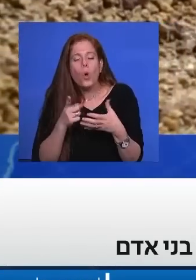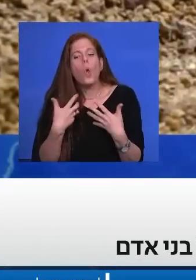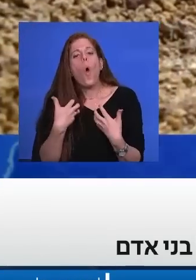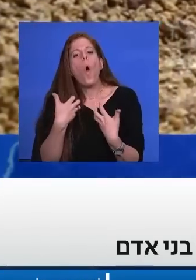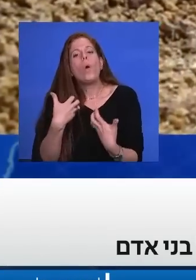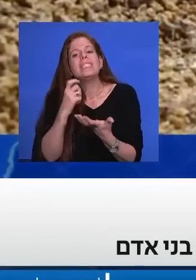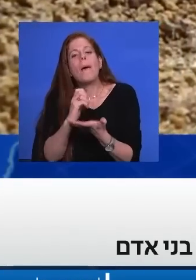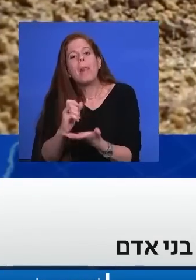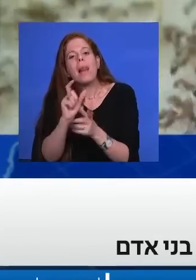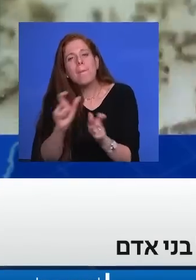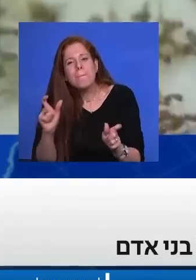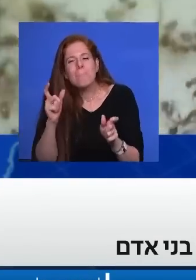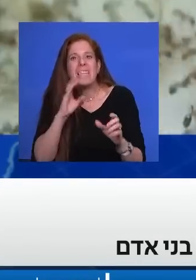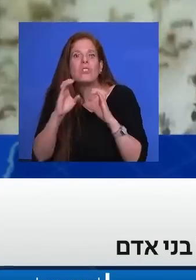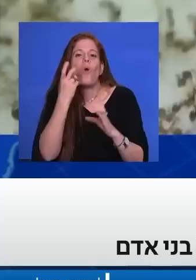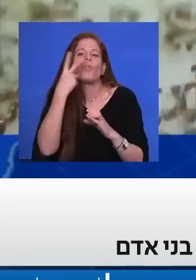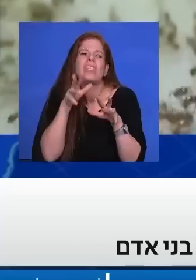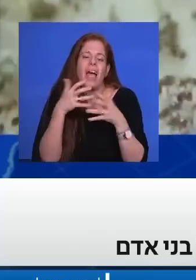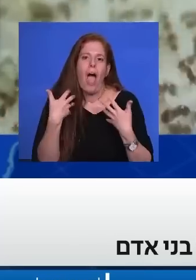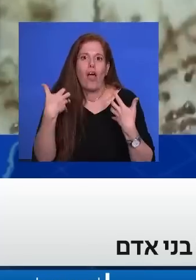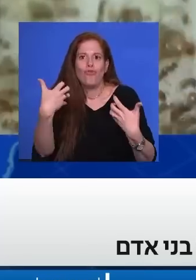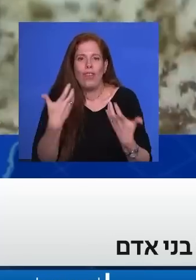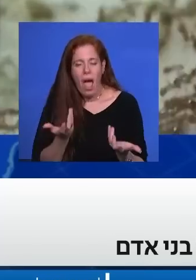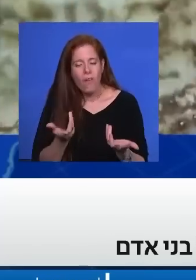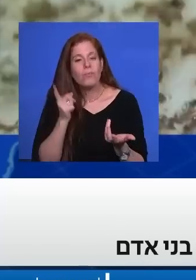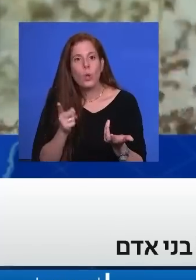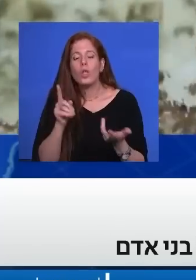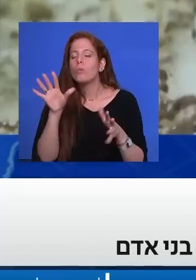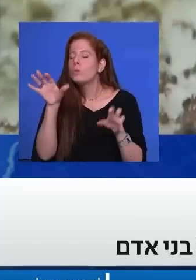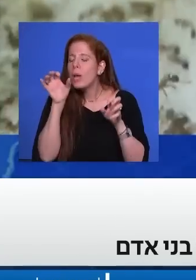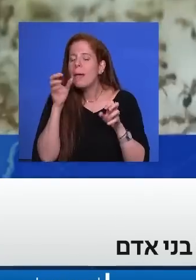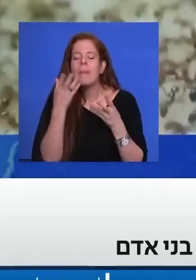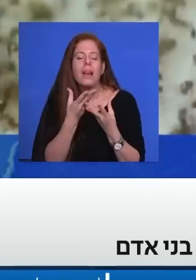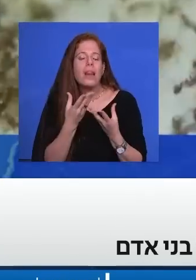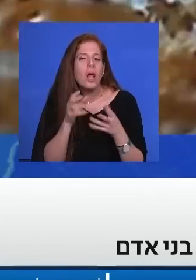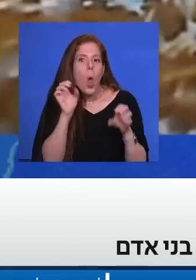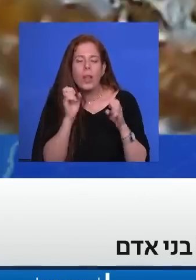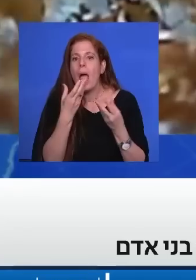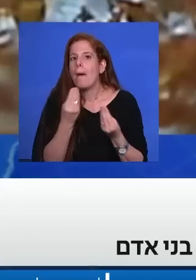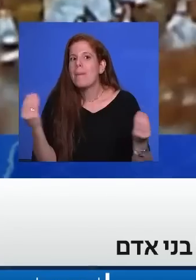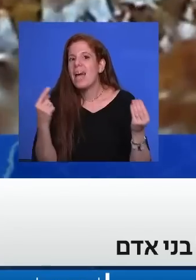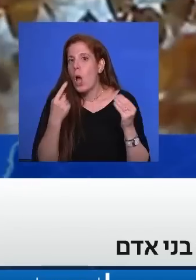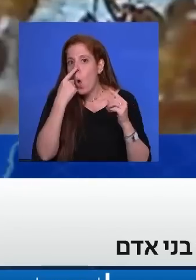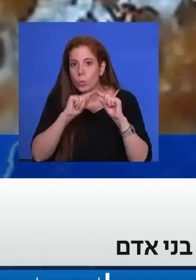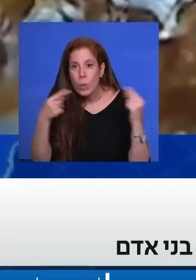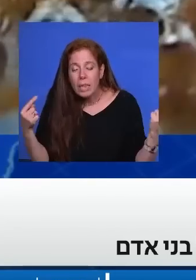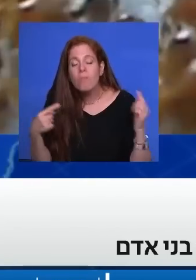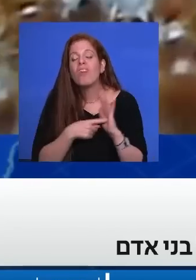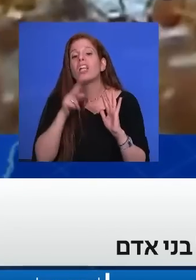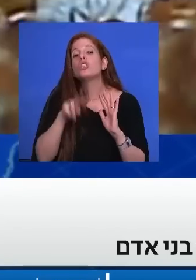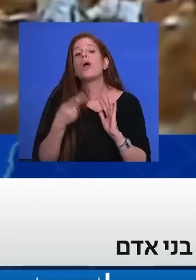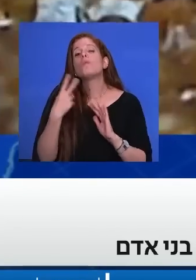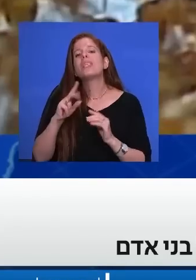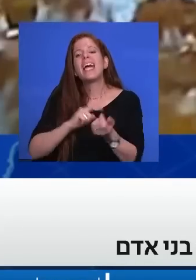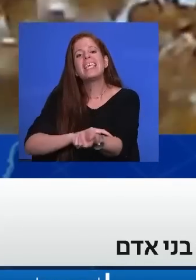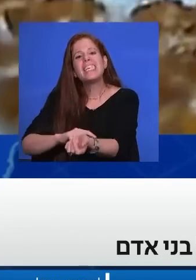בעצם צריכות להיות מסוגלות לקלוט הרבה מאוד ריחות שונים, הרבה מאוד פרומונים שונים, ולכן יש להם יותר גנים